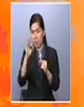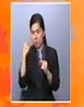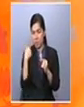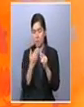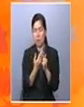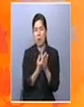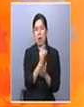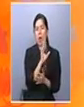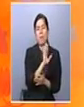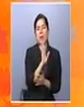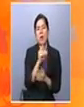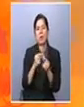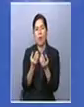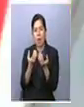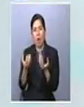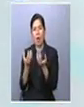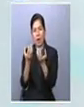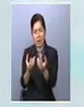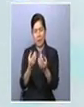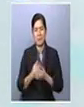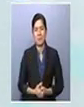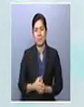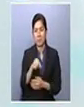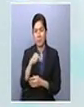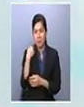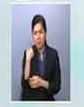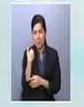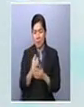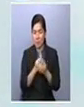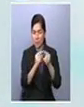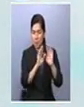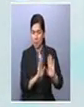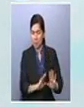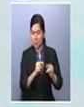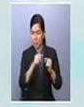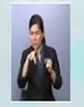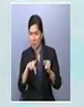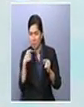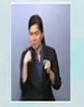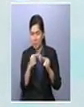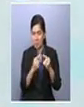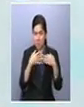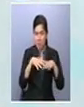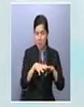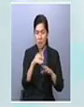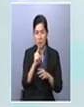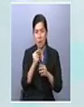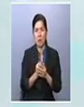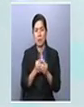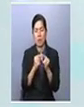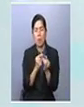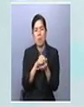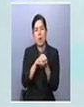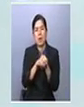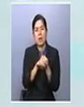าทและได้รับของที่ระลึกค่ะ ภายในงานยังมีนวัตกรรมที่เชื่อมโยงกับชีวิตประจำวันค่ะอย่างเช่นบริการของบัวหลวง iBanking เป็น